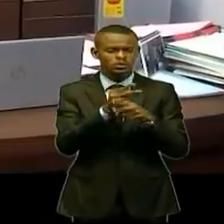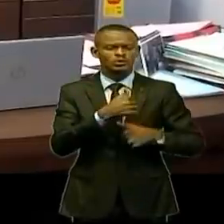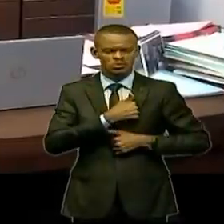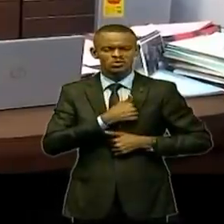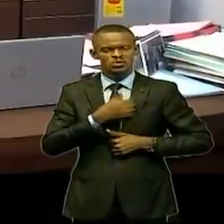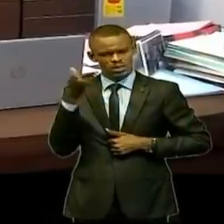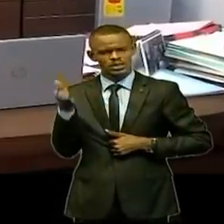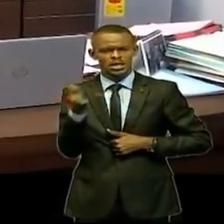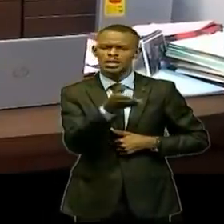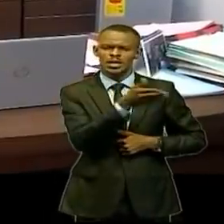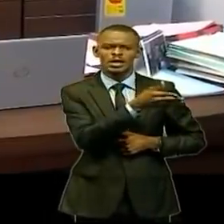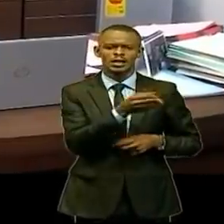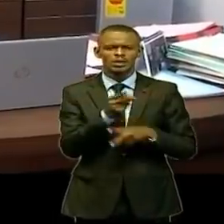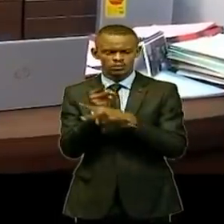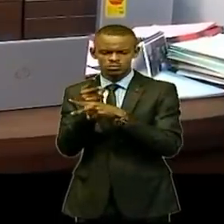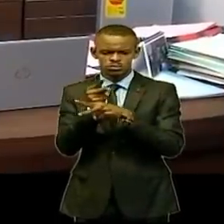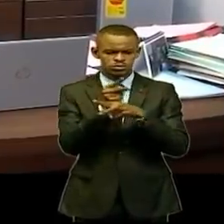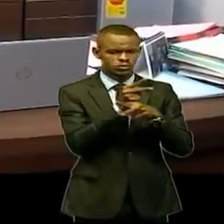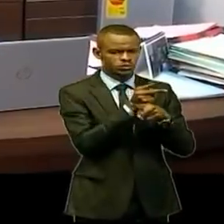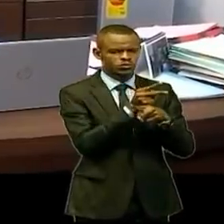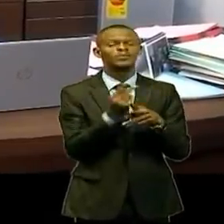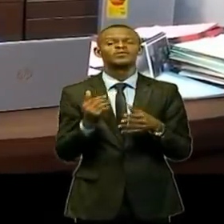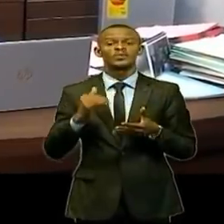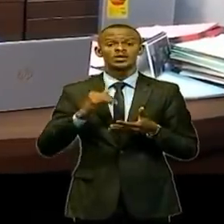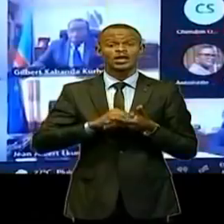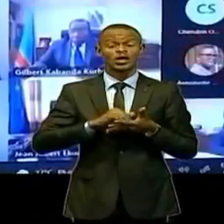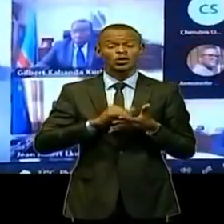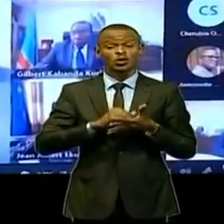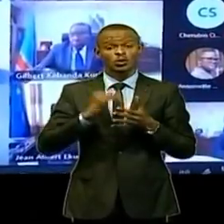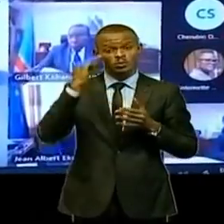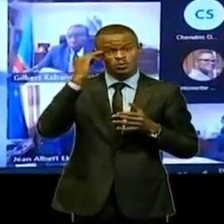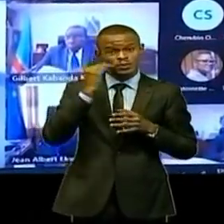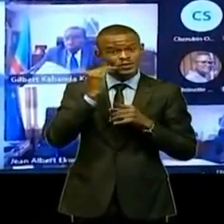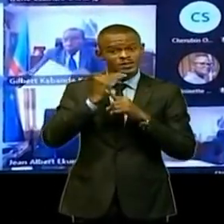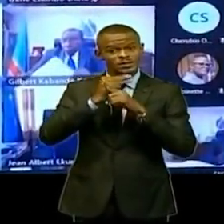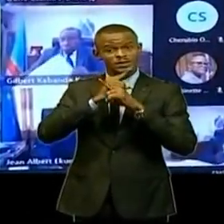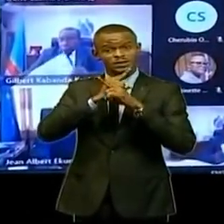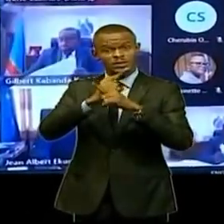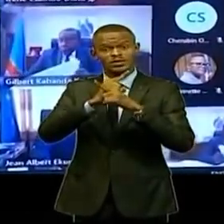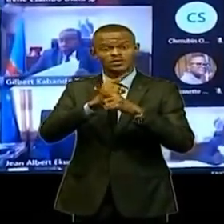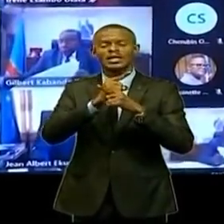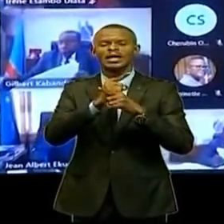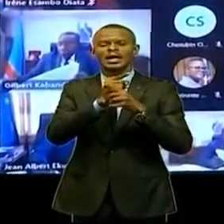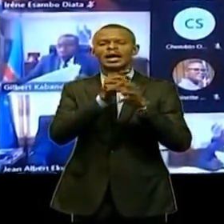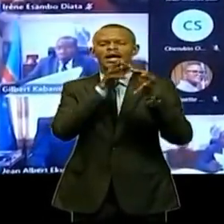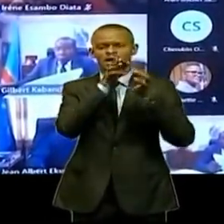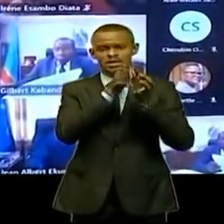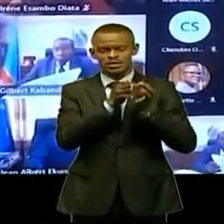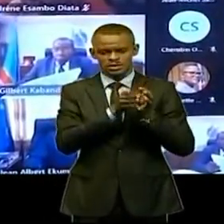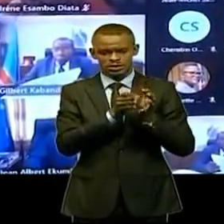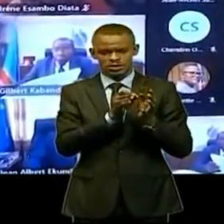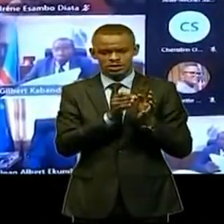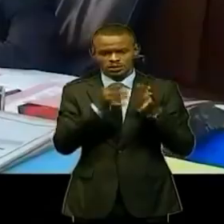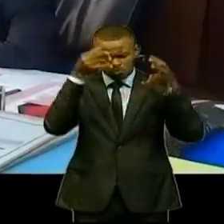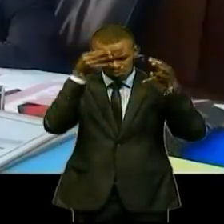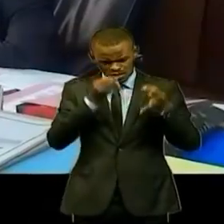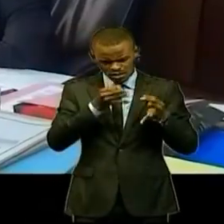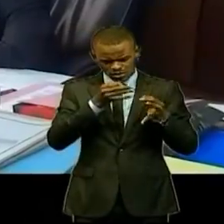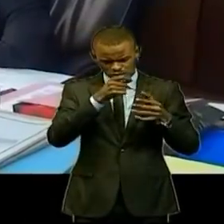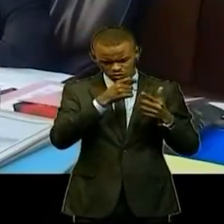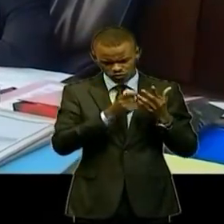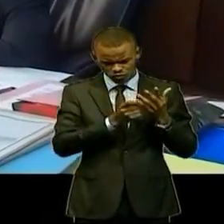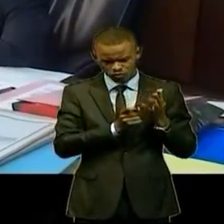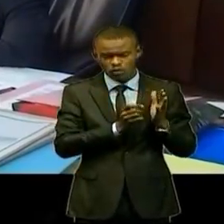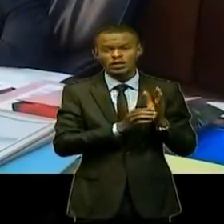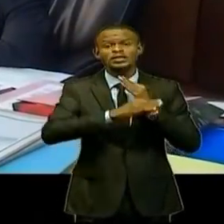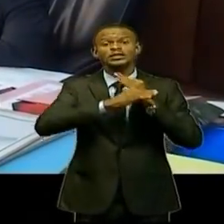sécurité. Il est revenu notamment sur les dispositions sécuritaires qui ont été prises dès le soir du massacre